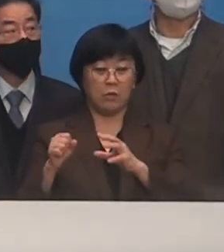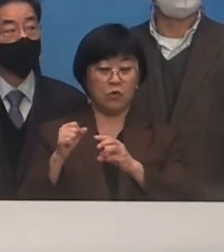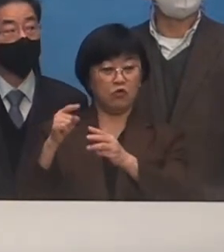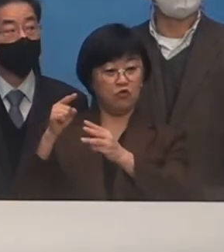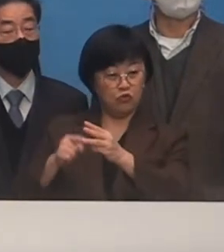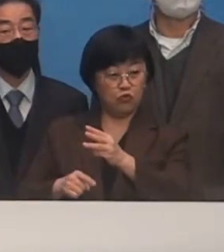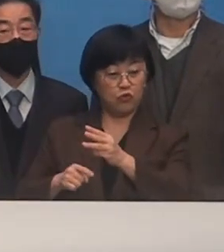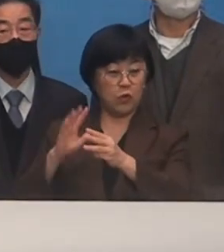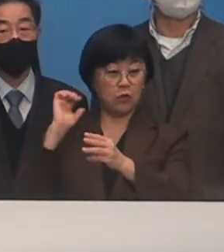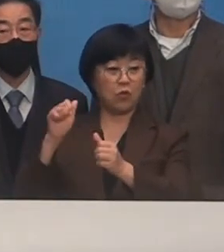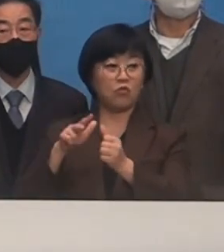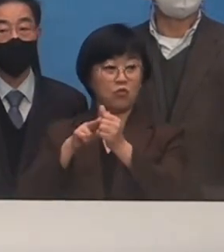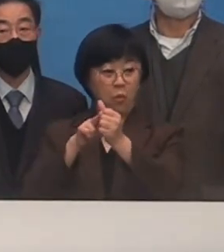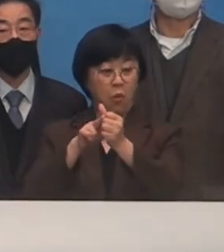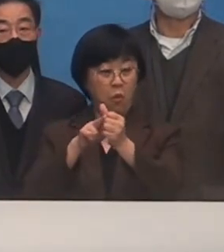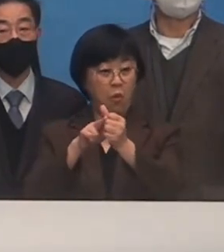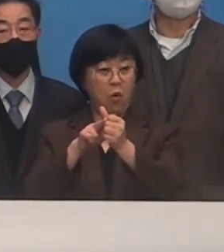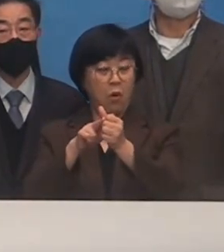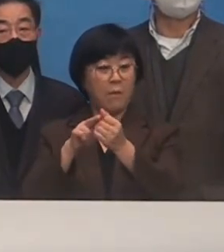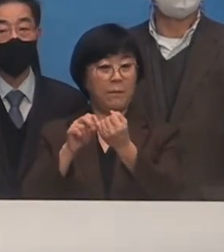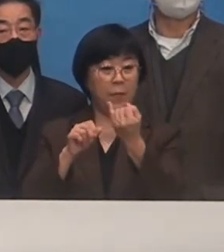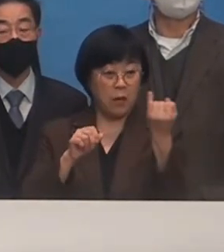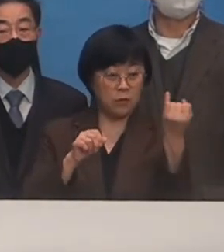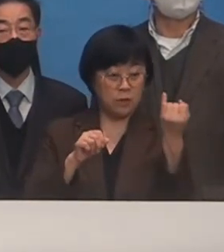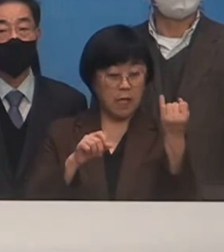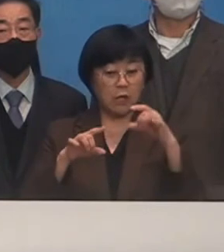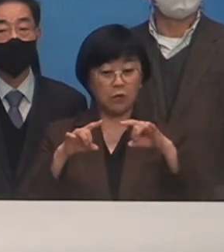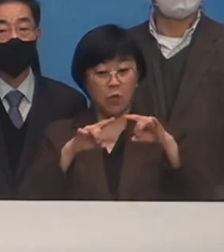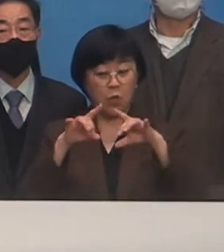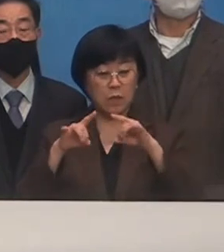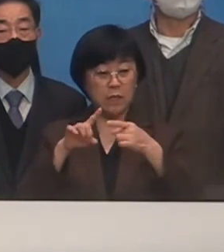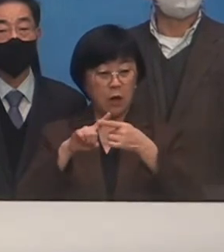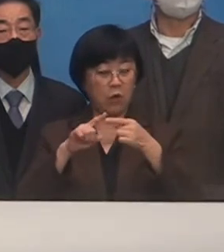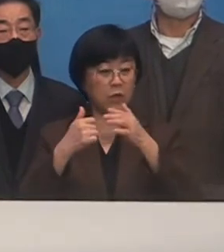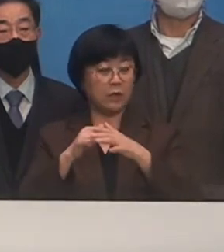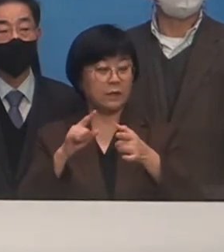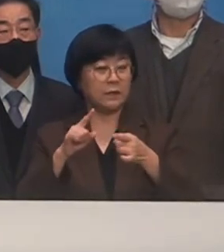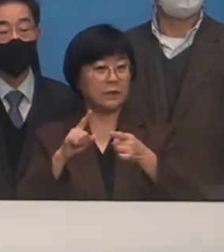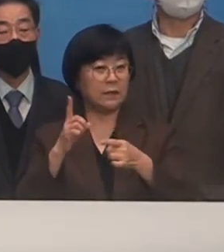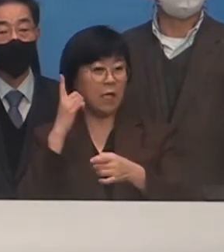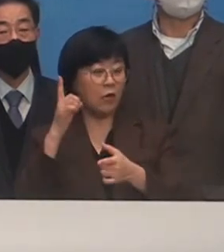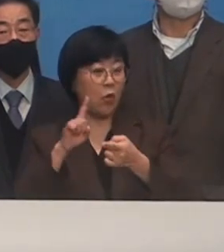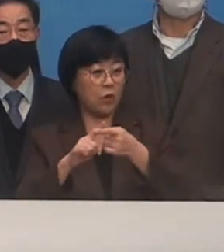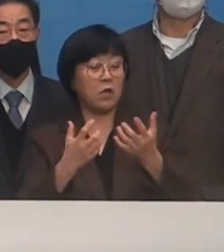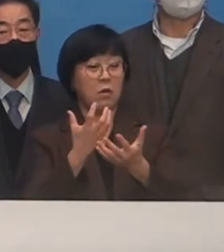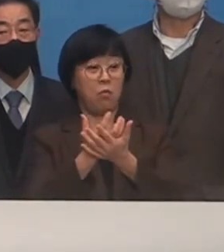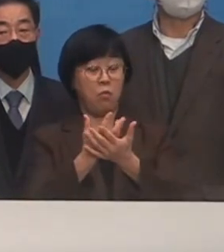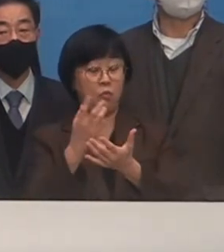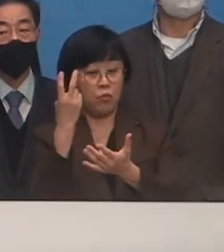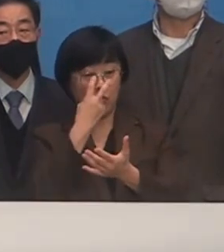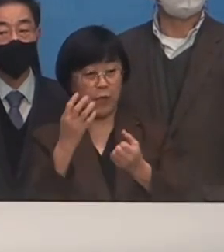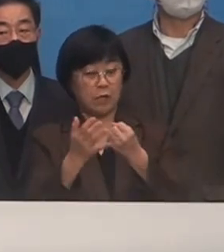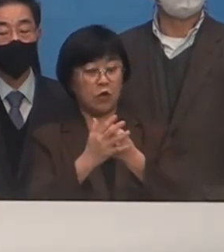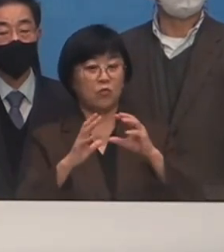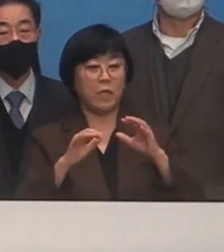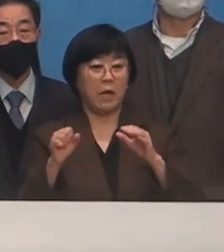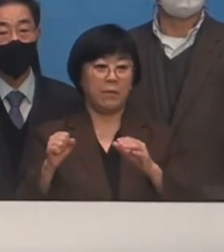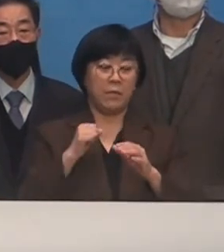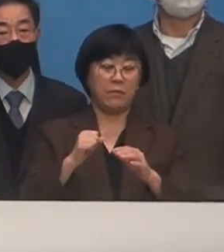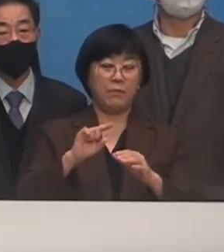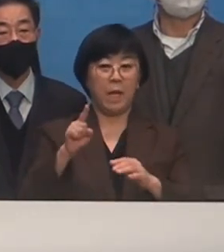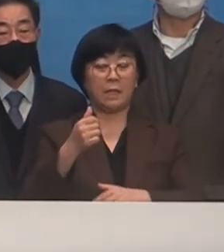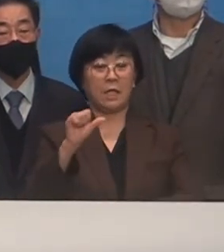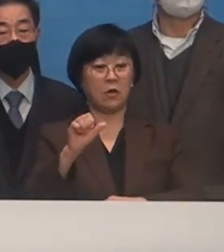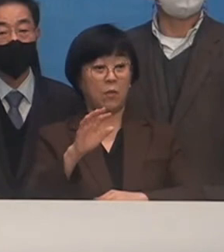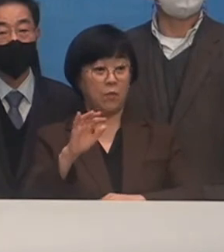윤석열 대통령 후보와 배우자의 통신 자료를 조회했습니다. 뿐만 아니라 국민의힘 국회의원 105명